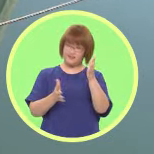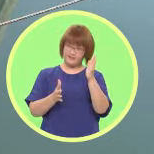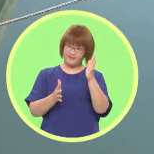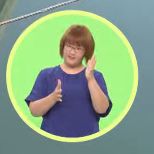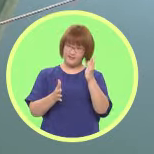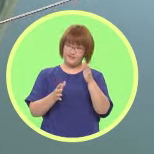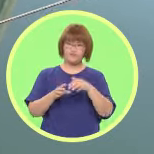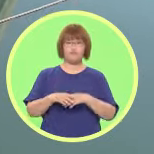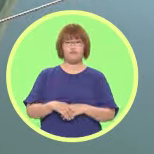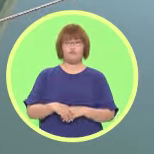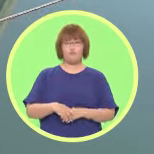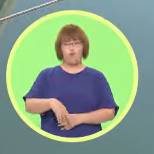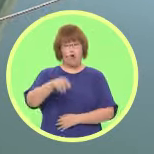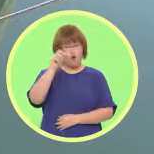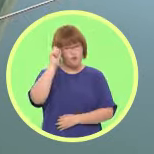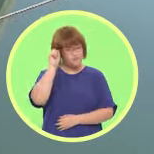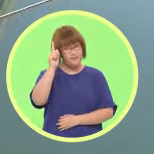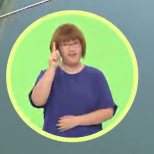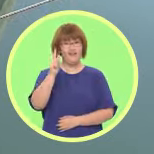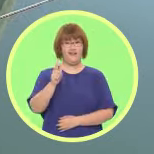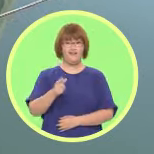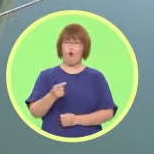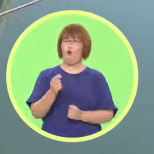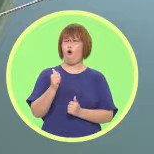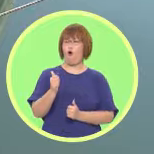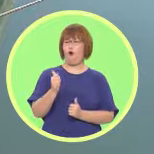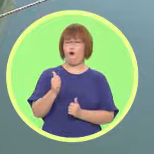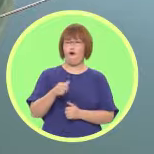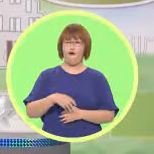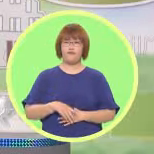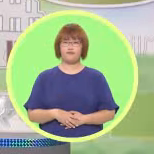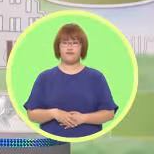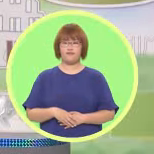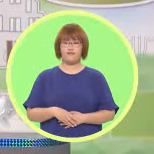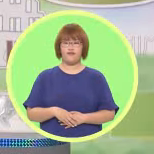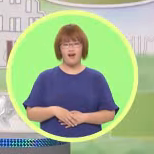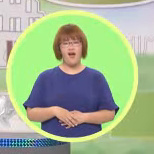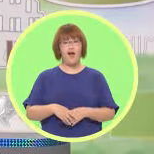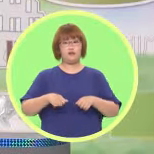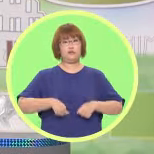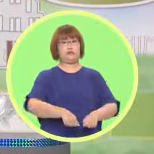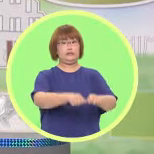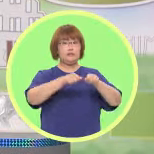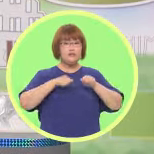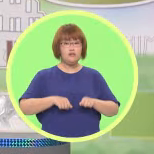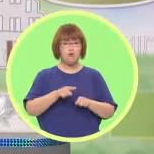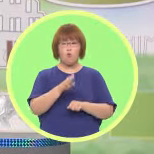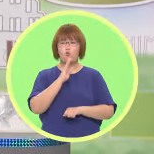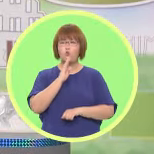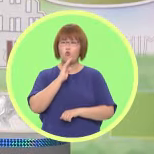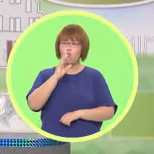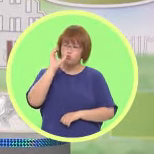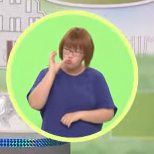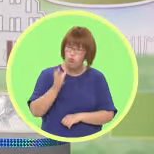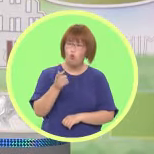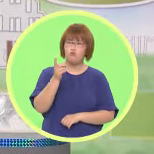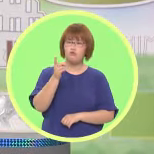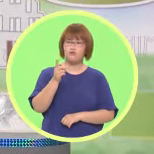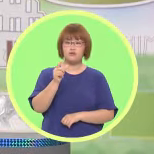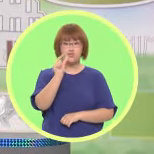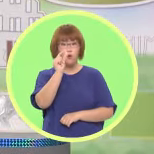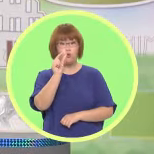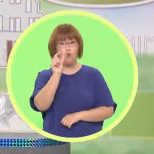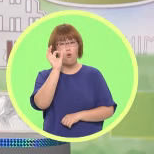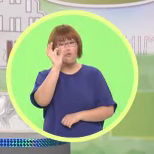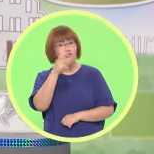解。いやー、直感が冴えてますね。 いやー、でも海電馬ってすごいですね。本当にちょ